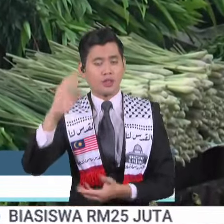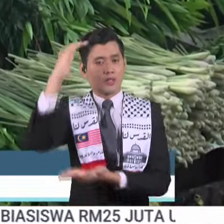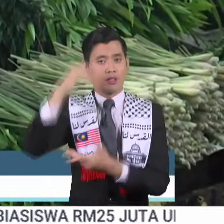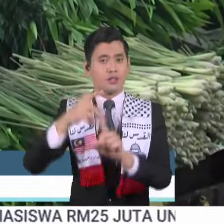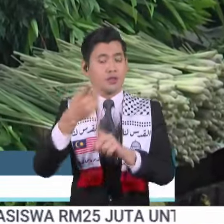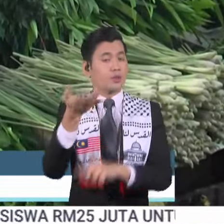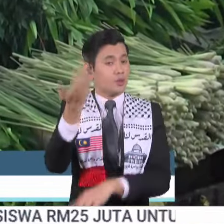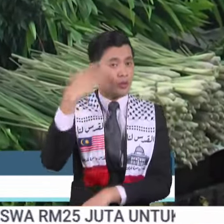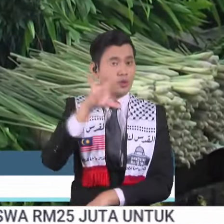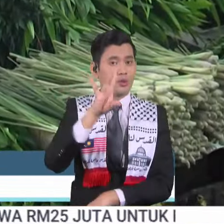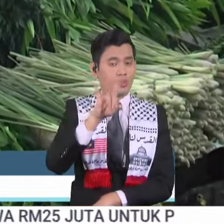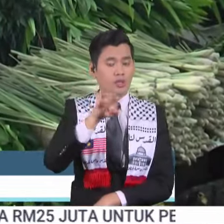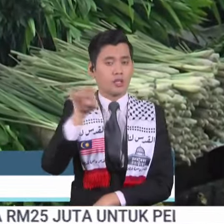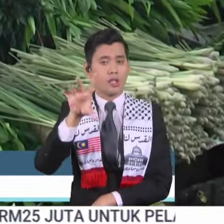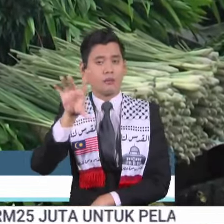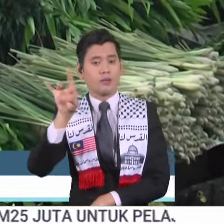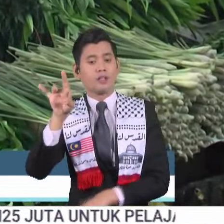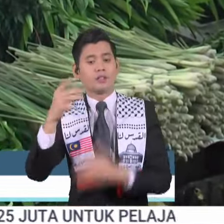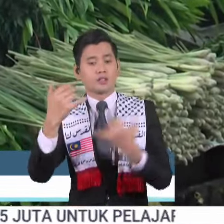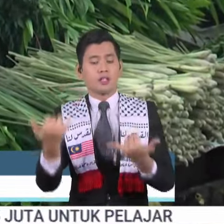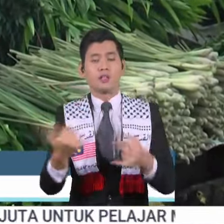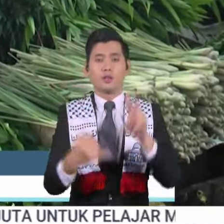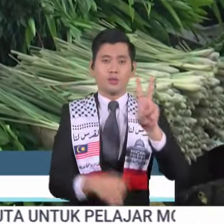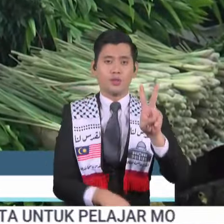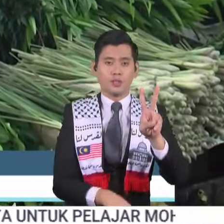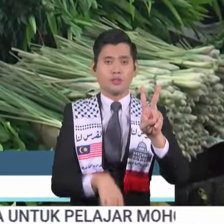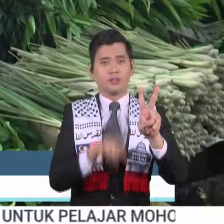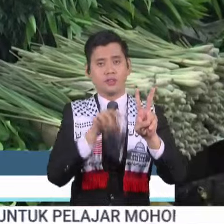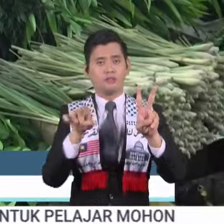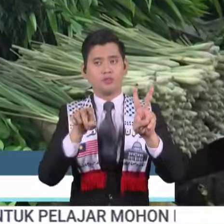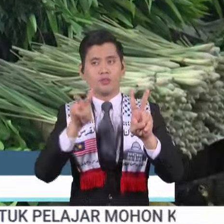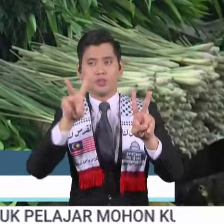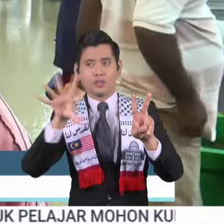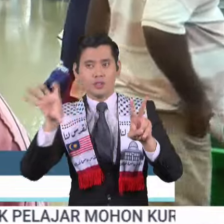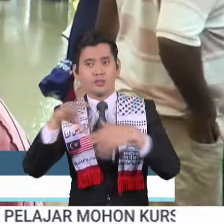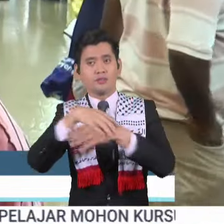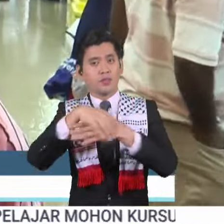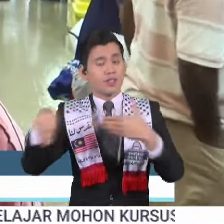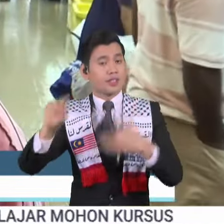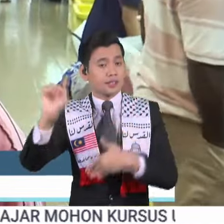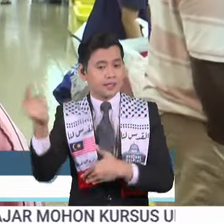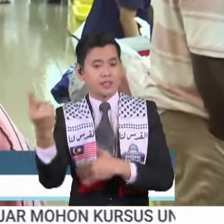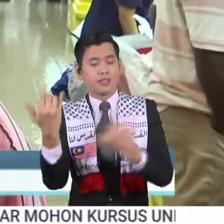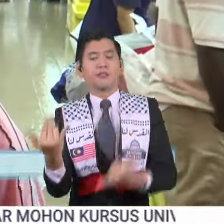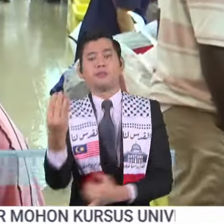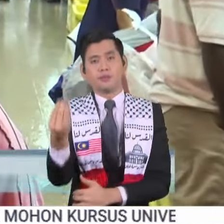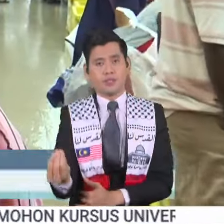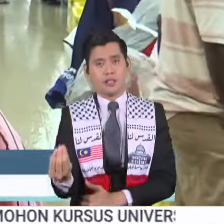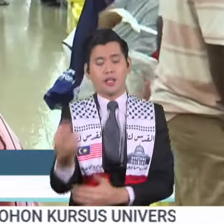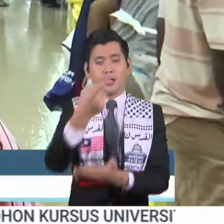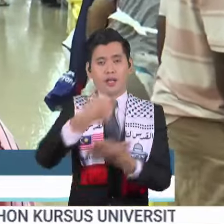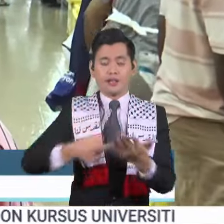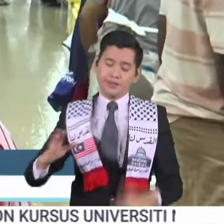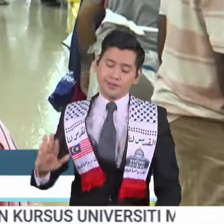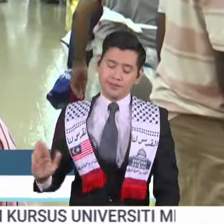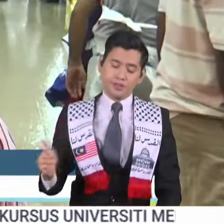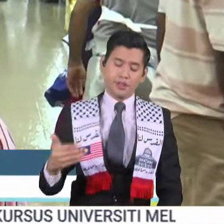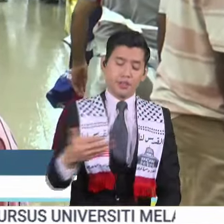RM7, RM8 kan. Sekarang harga dana RM2, RM2.5. Paling tinggi pun RM2.5 harga. Buat masa ni harga